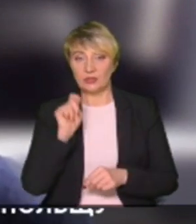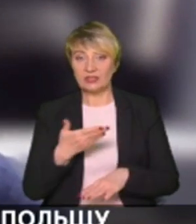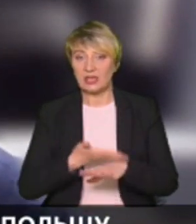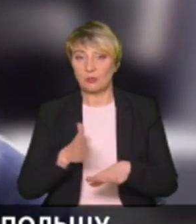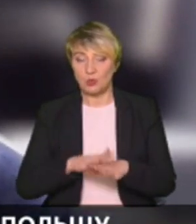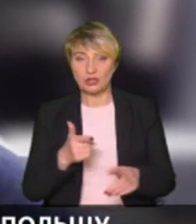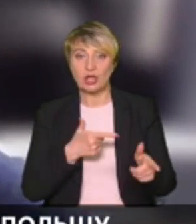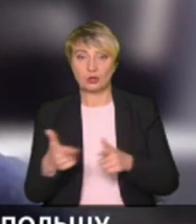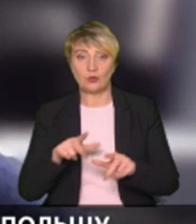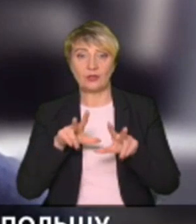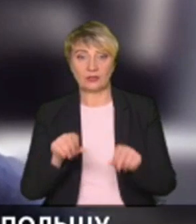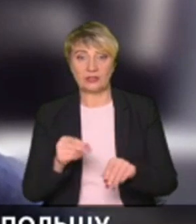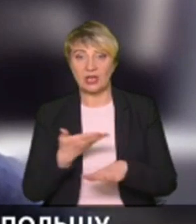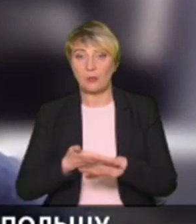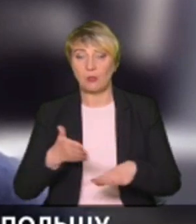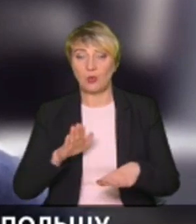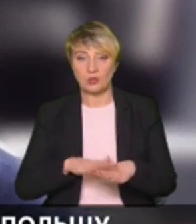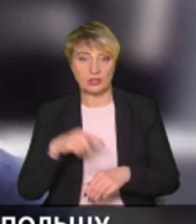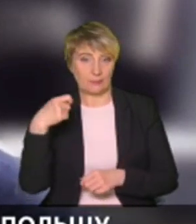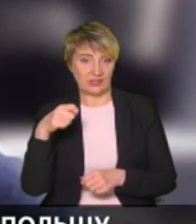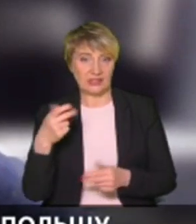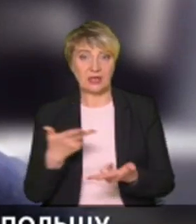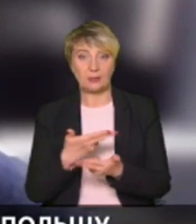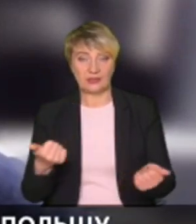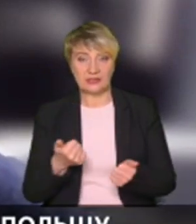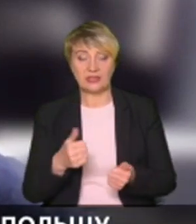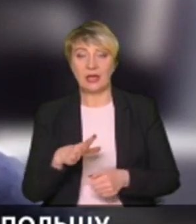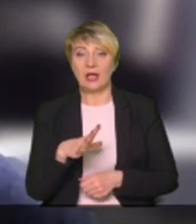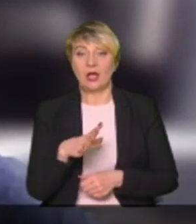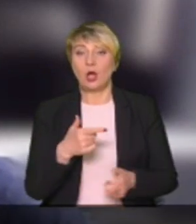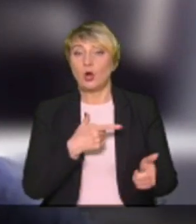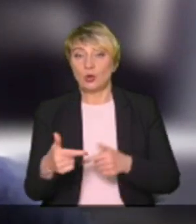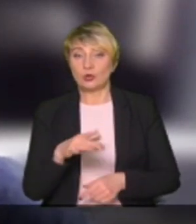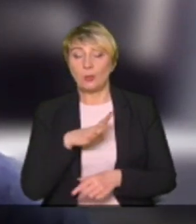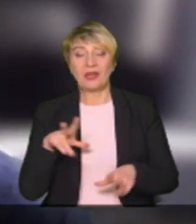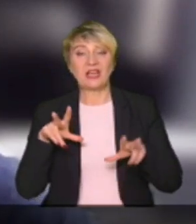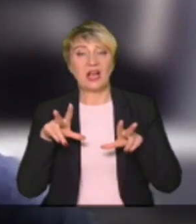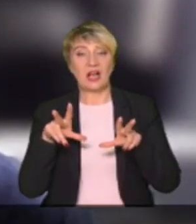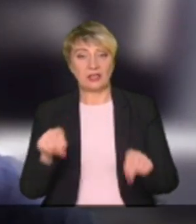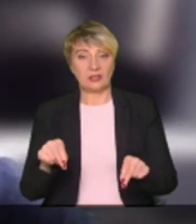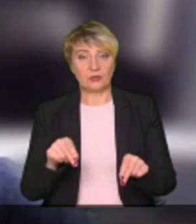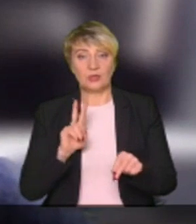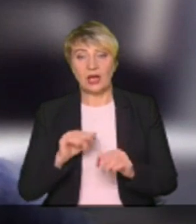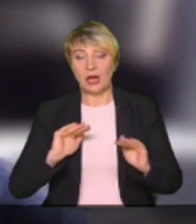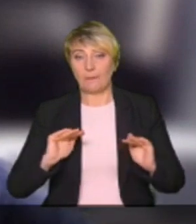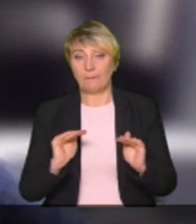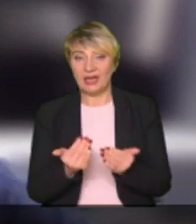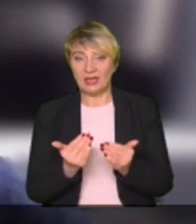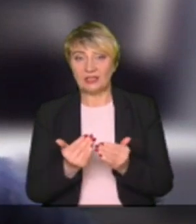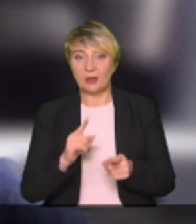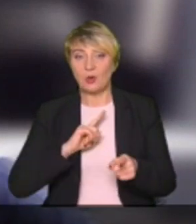гарантом. Польща, відповідно, і президент Польщі підтвердив, що він готовий бути цим гарантом, передбачає це як мінімум оперативне